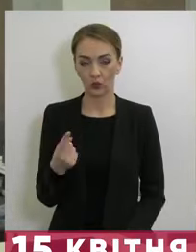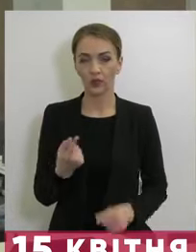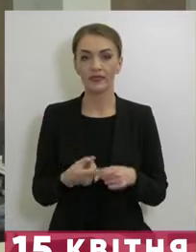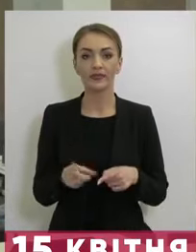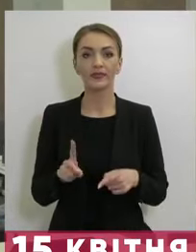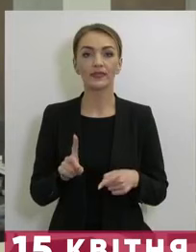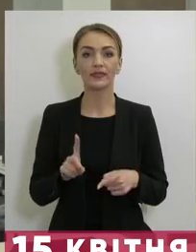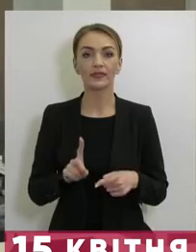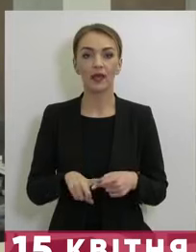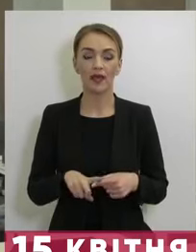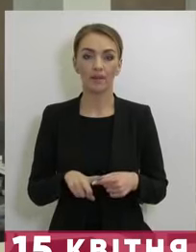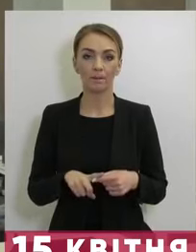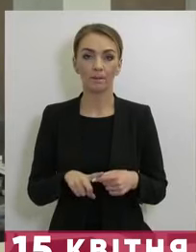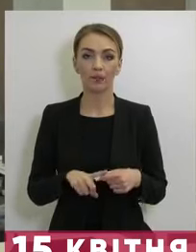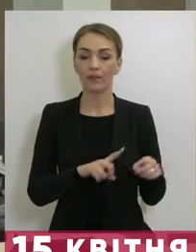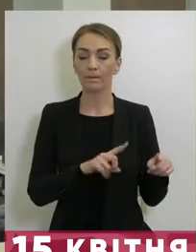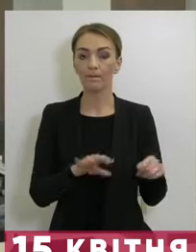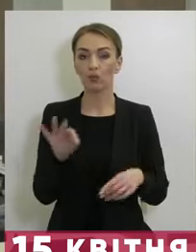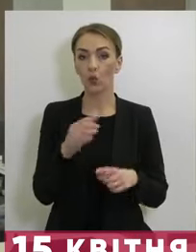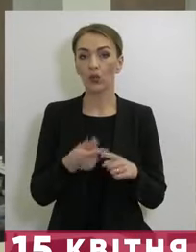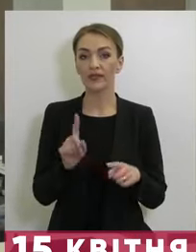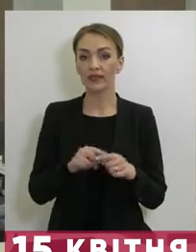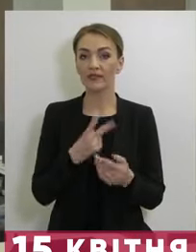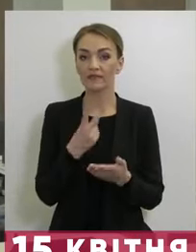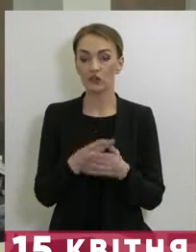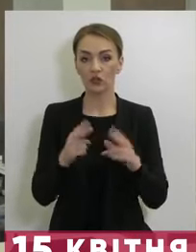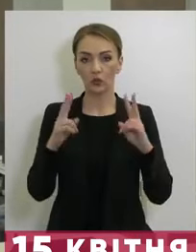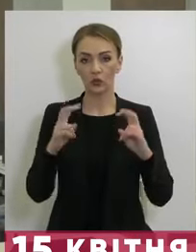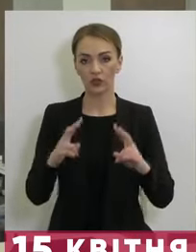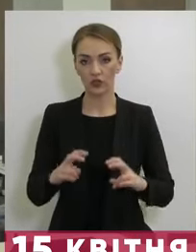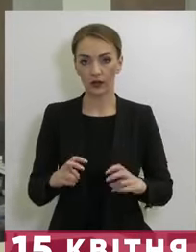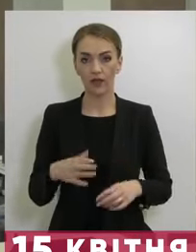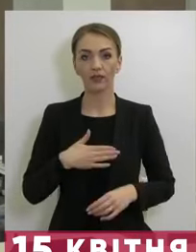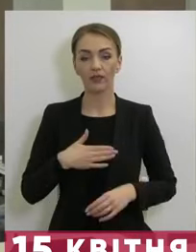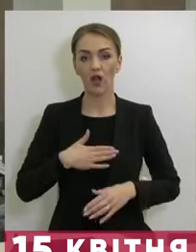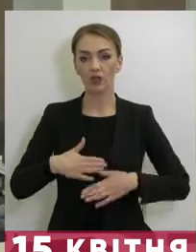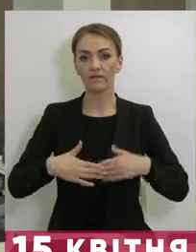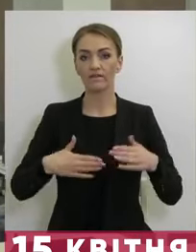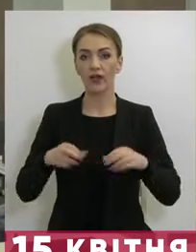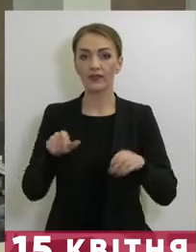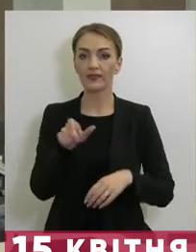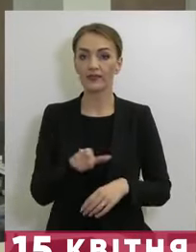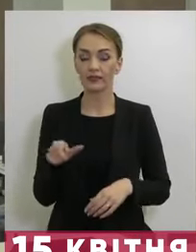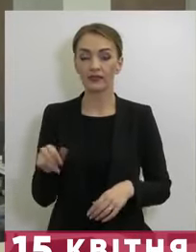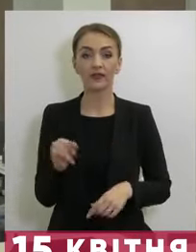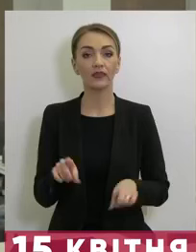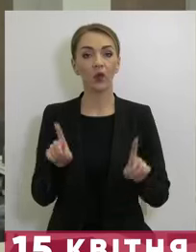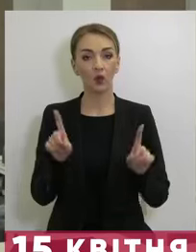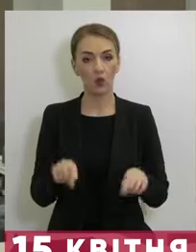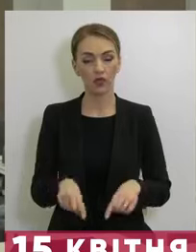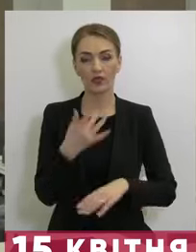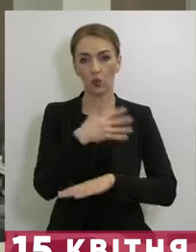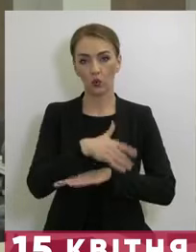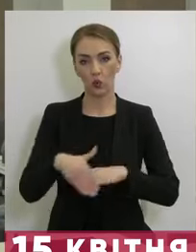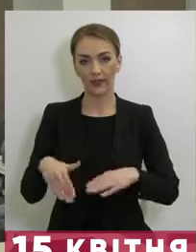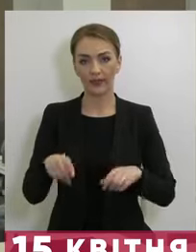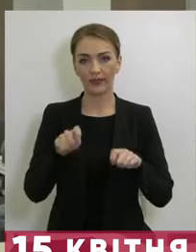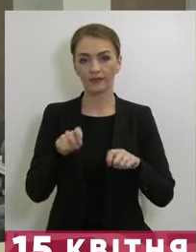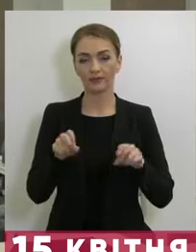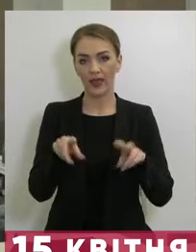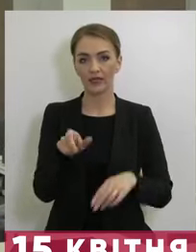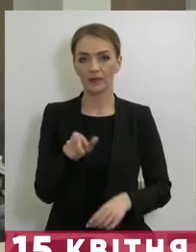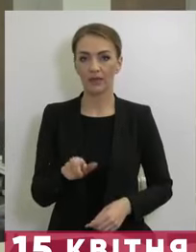Це, про це свідчить також дослідження наших фахівців і також закордонних